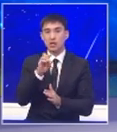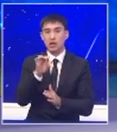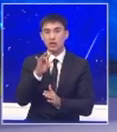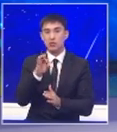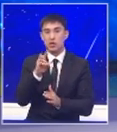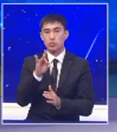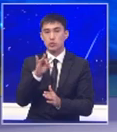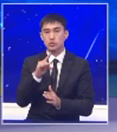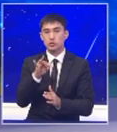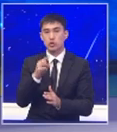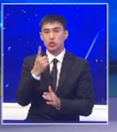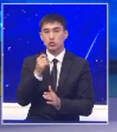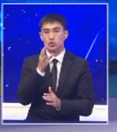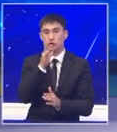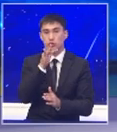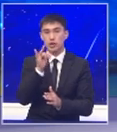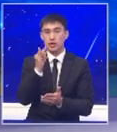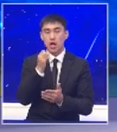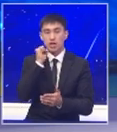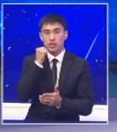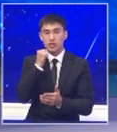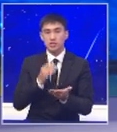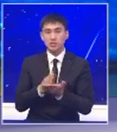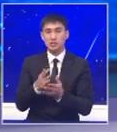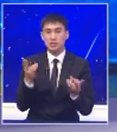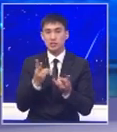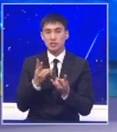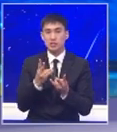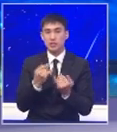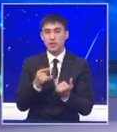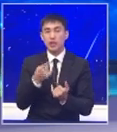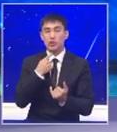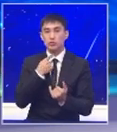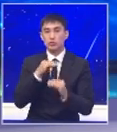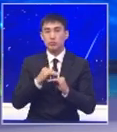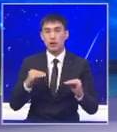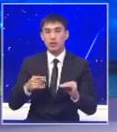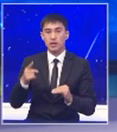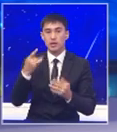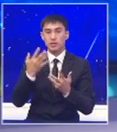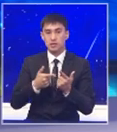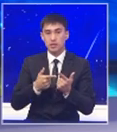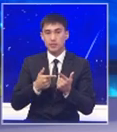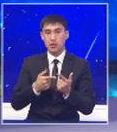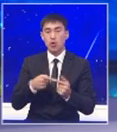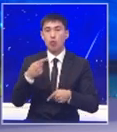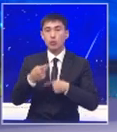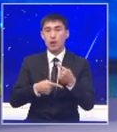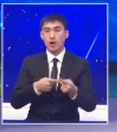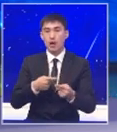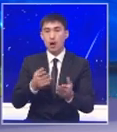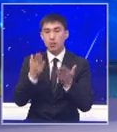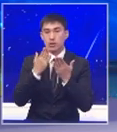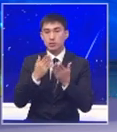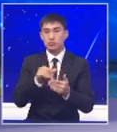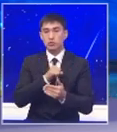Белдеубайқызы, жүзінде 100 жыл тарихтың ізі бар жеке саясаттың қажеті шамалы. Дауысын балалары есеп естесе, ұрпаққа ақ